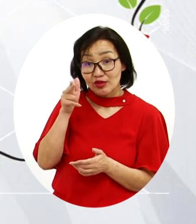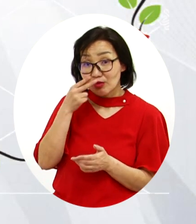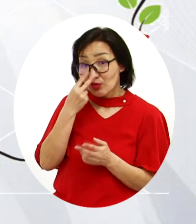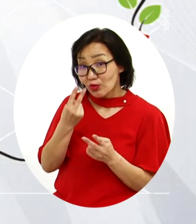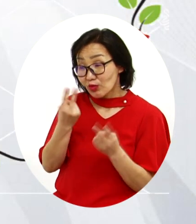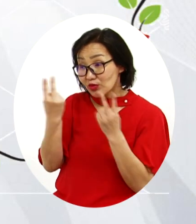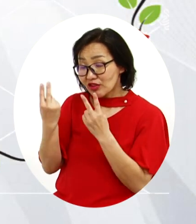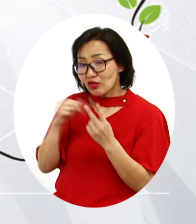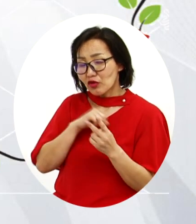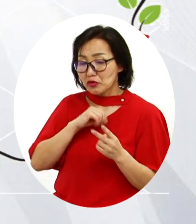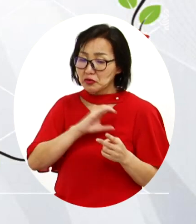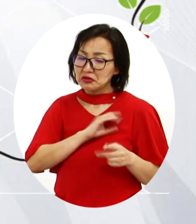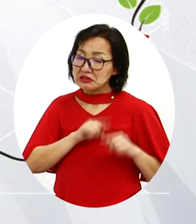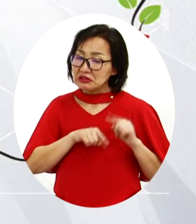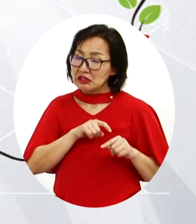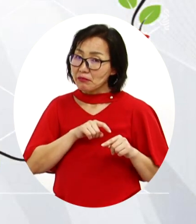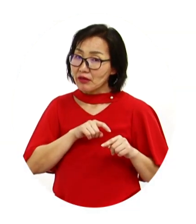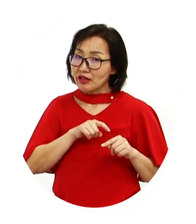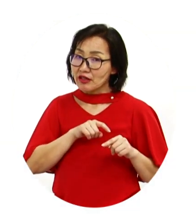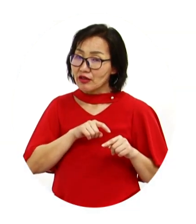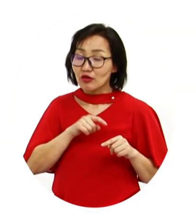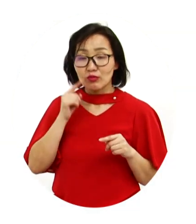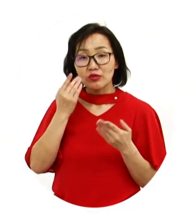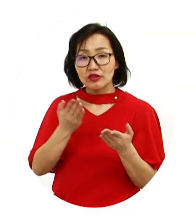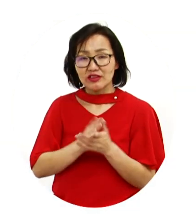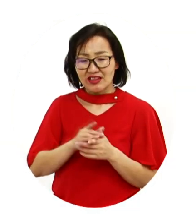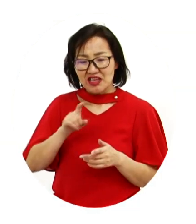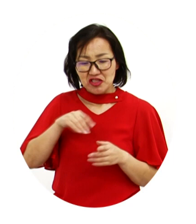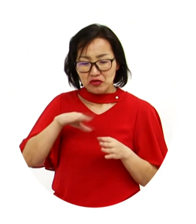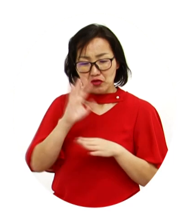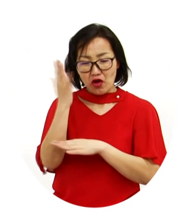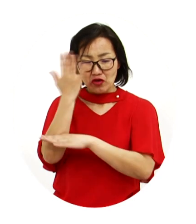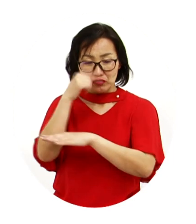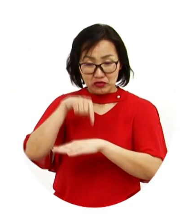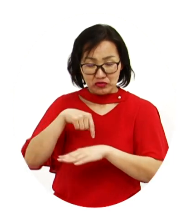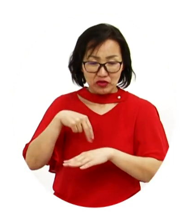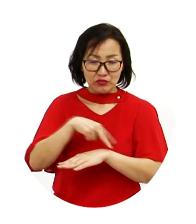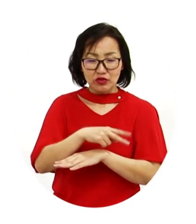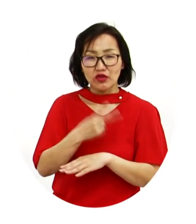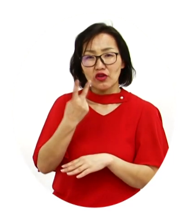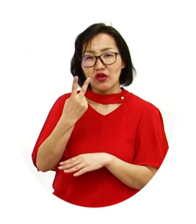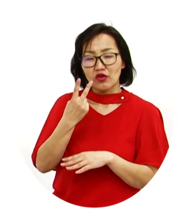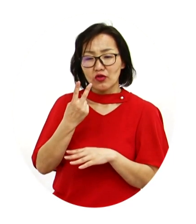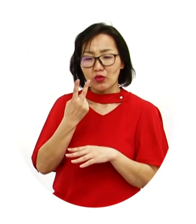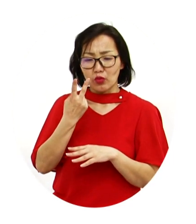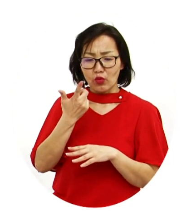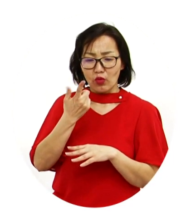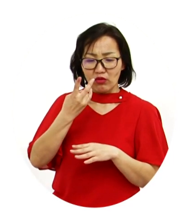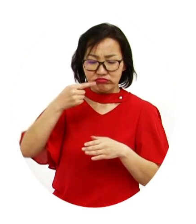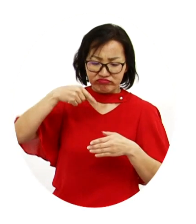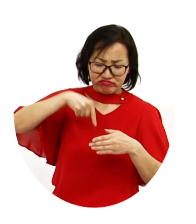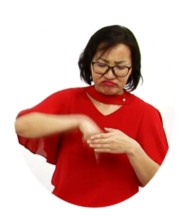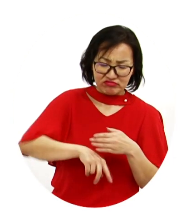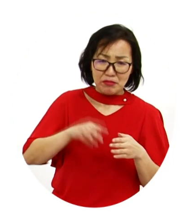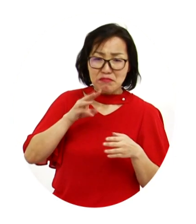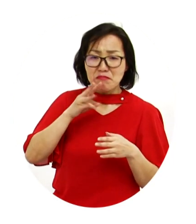Бичлэгийг үзээ төрсөн сэтгэлээ бичээрэй хүүхдүүдээ. Хэсэг мэлхий ой дотор явж байтал хоёр нь гүн нөхрөө